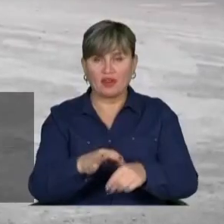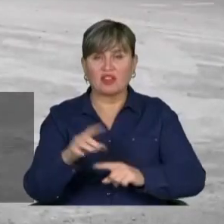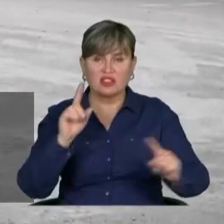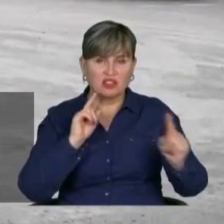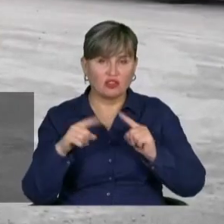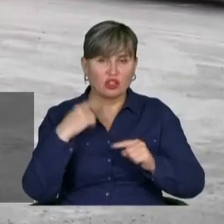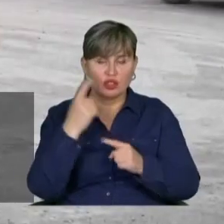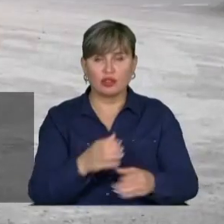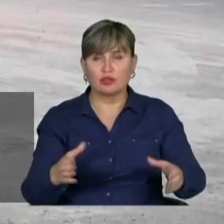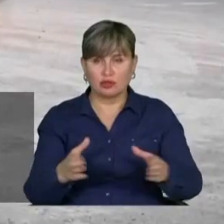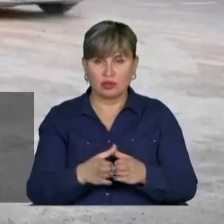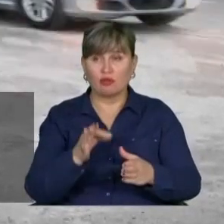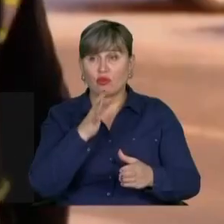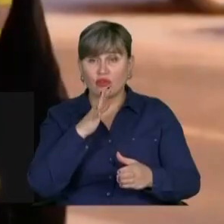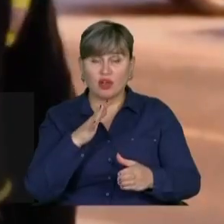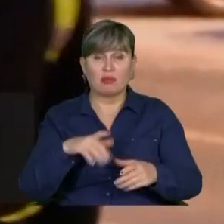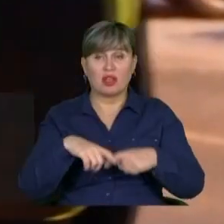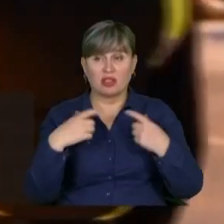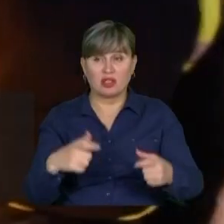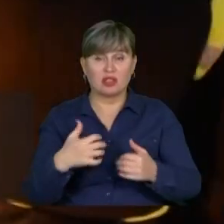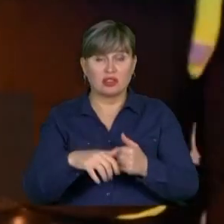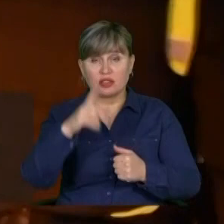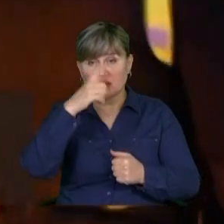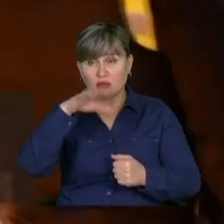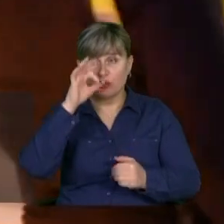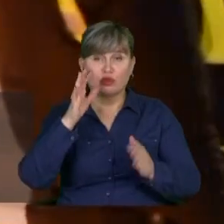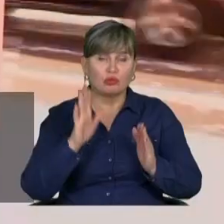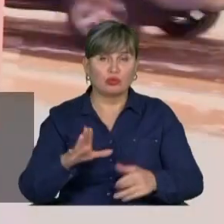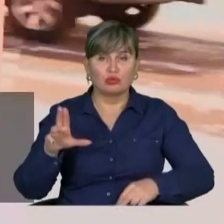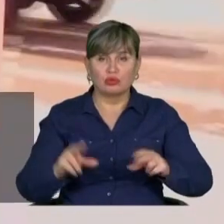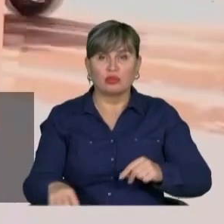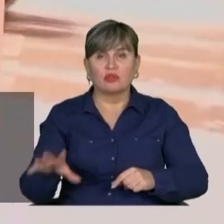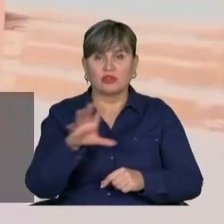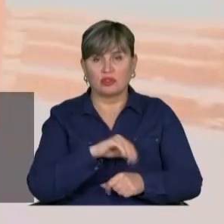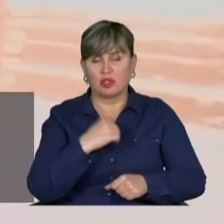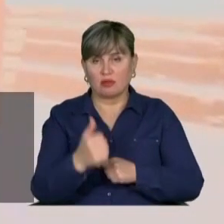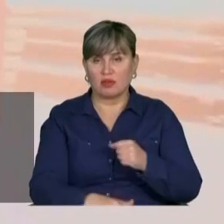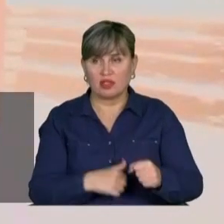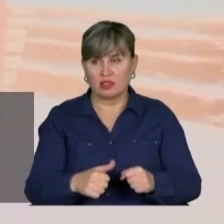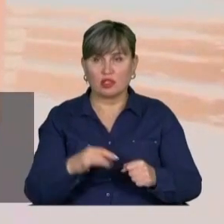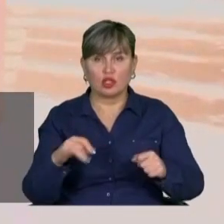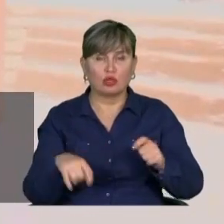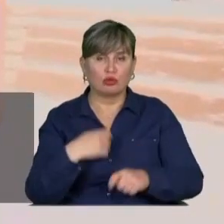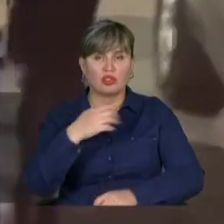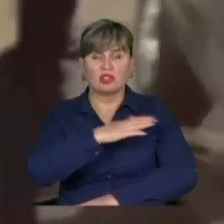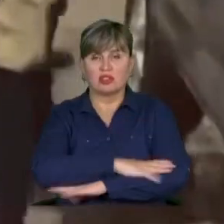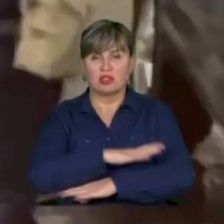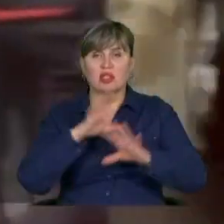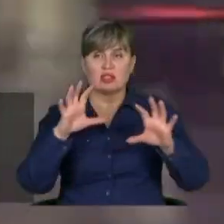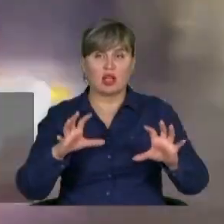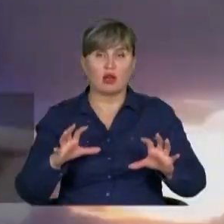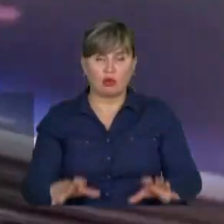личным составом, а во время аттестации среди полицейских будут учитываться все материалы, в том числе нарушение дисциплины,